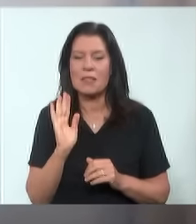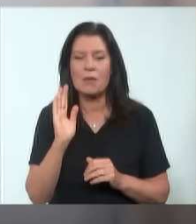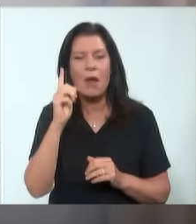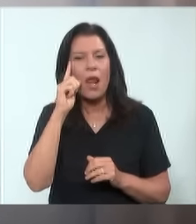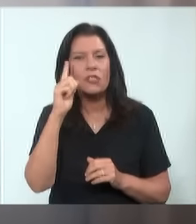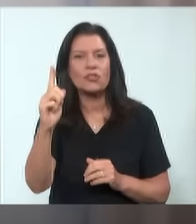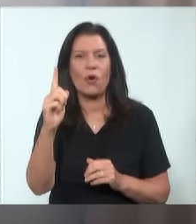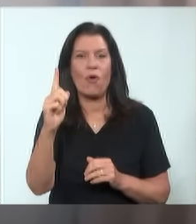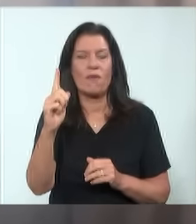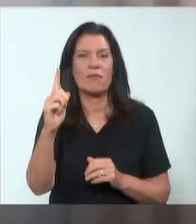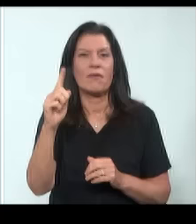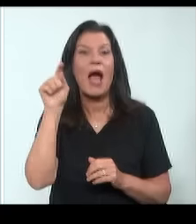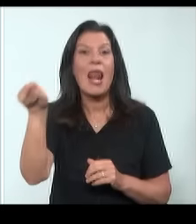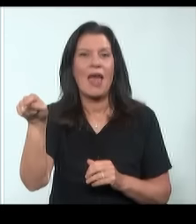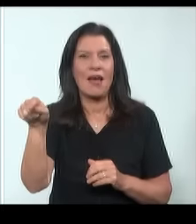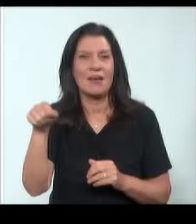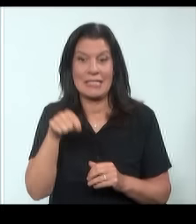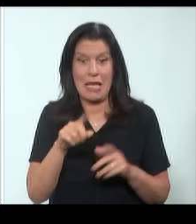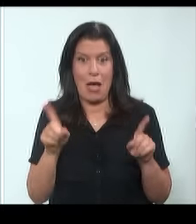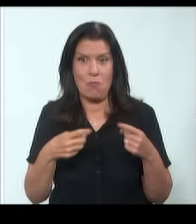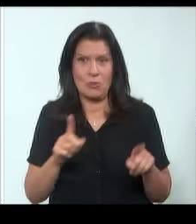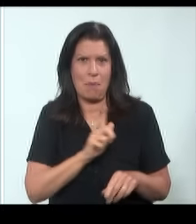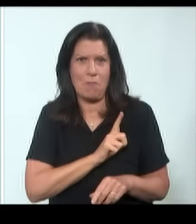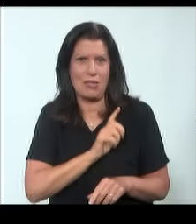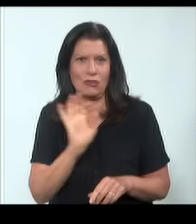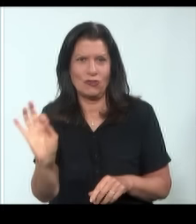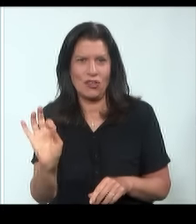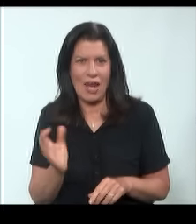זה המוזיקה הפרטית שלה. אבל אני יודעת גם